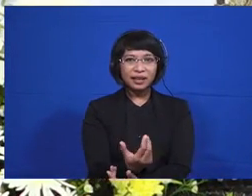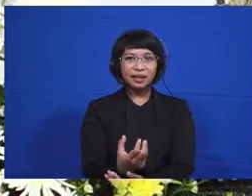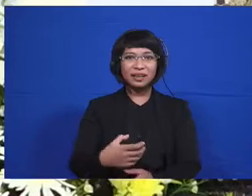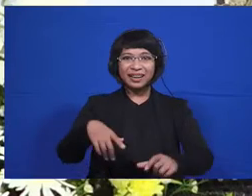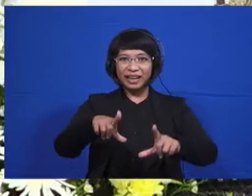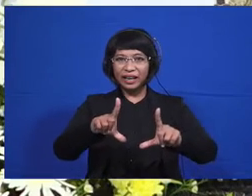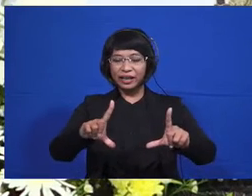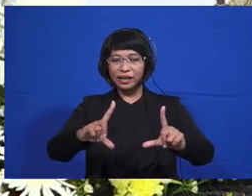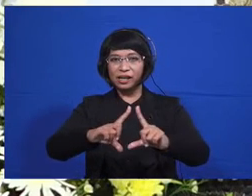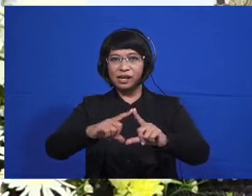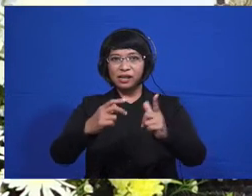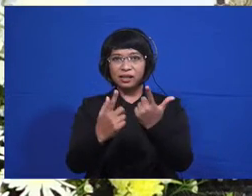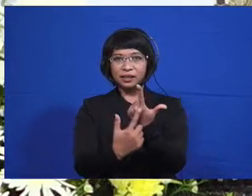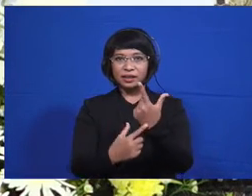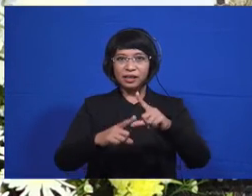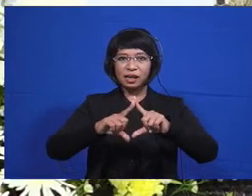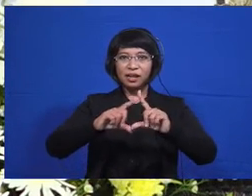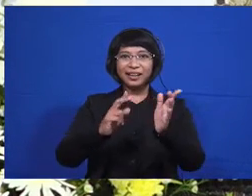Tuhan.